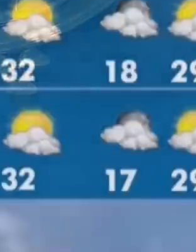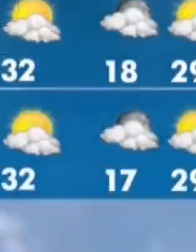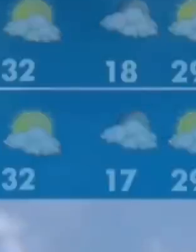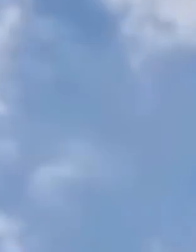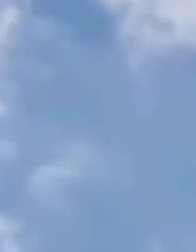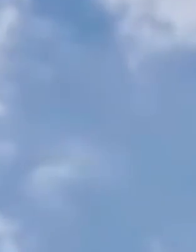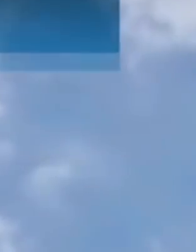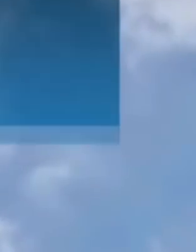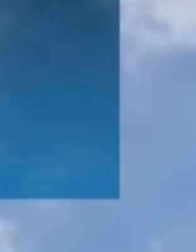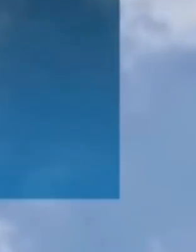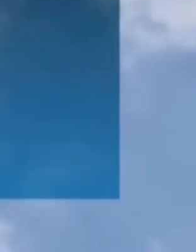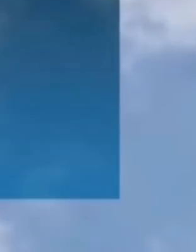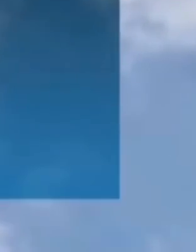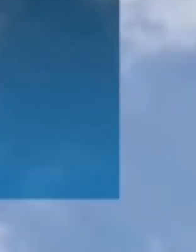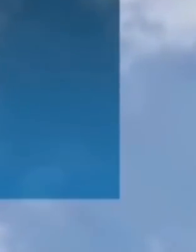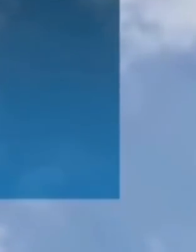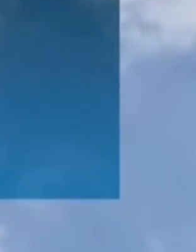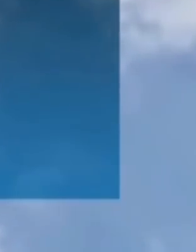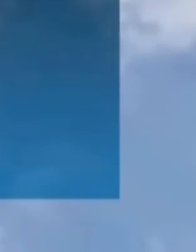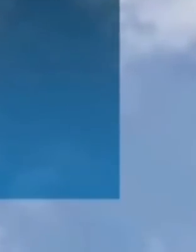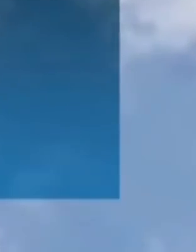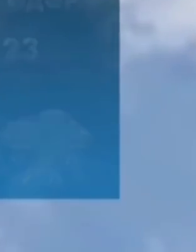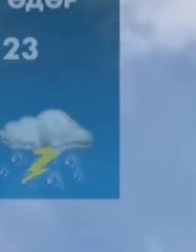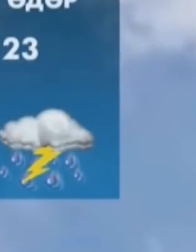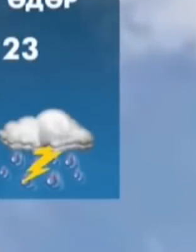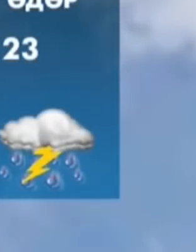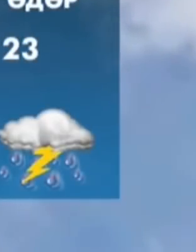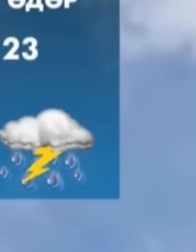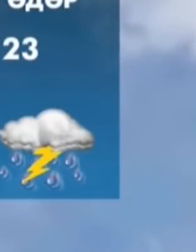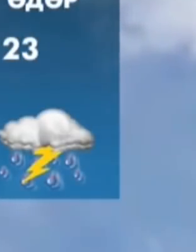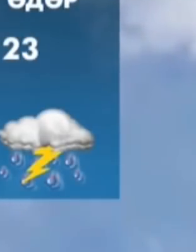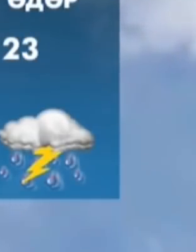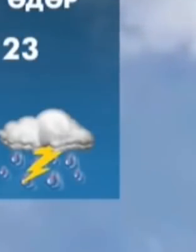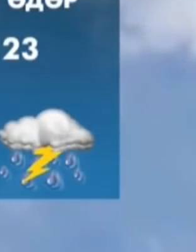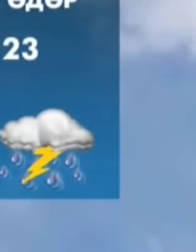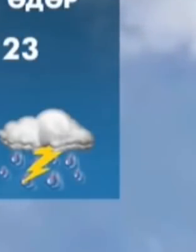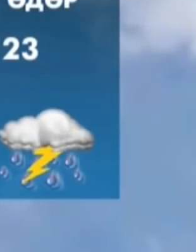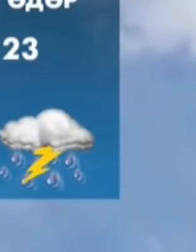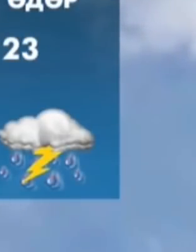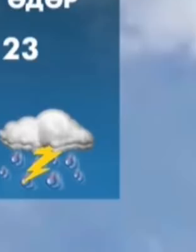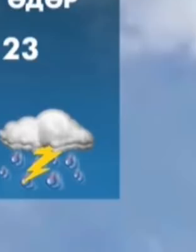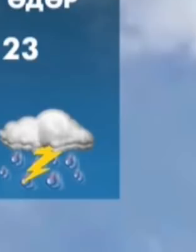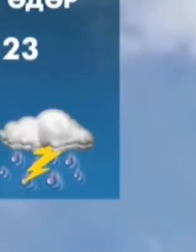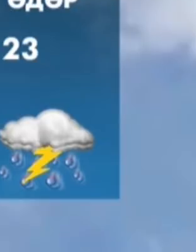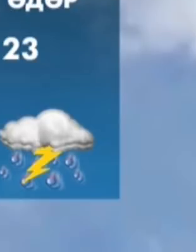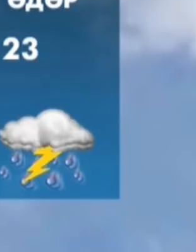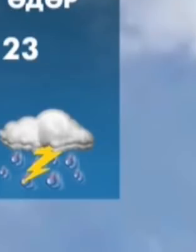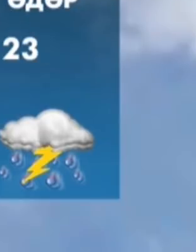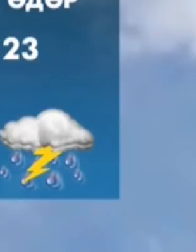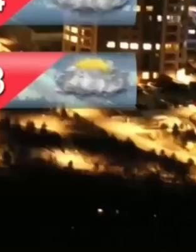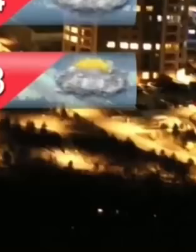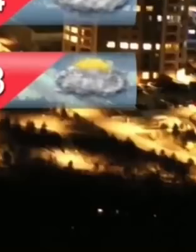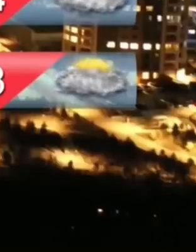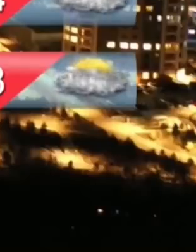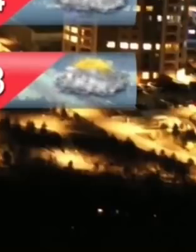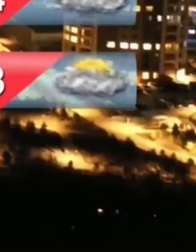16 өдөртөө 27 хэм дулаан. Улаанбаатар хотод шөндөө 11 өдөртөө 20 хэм дулаан.